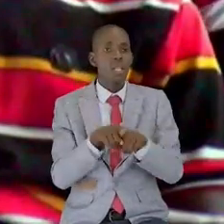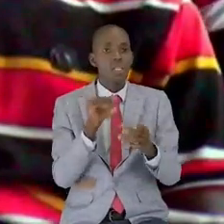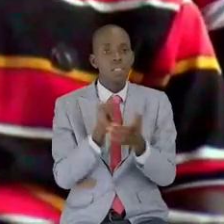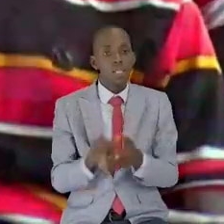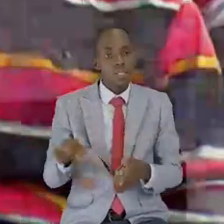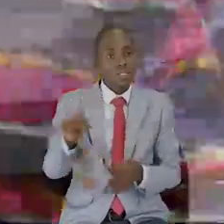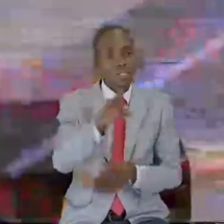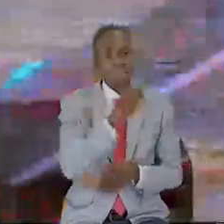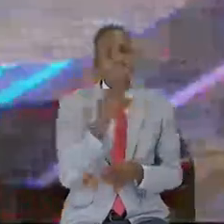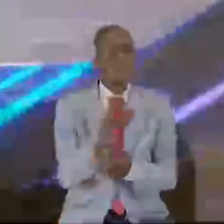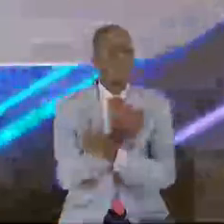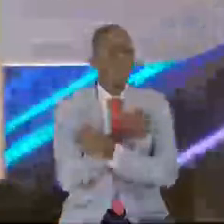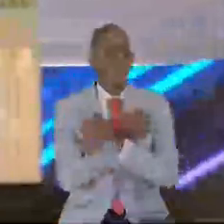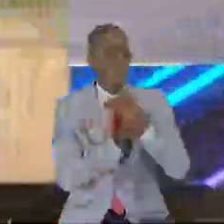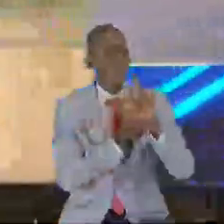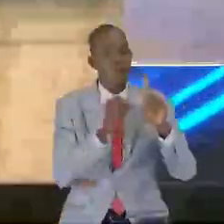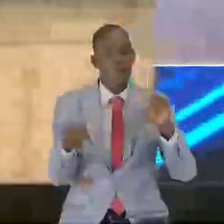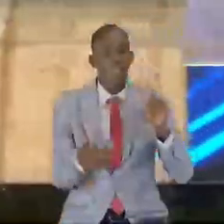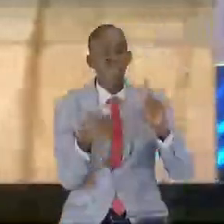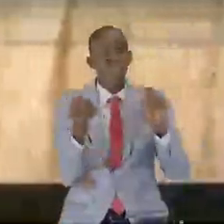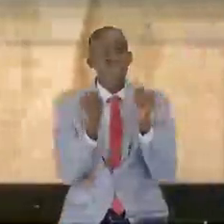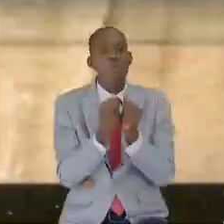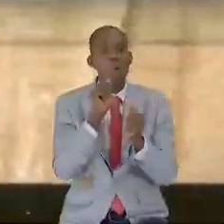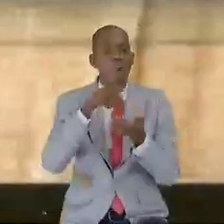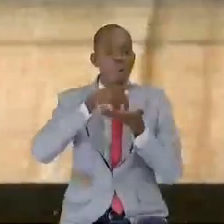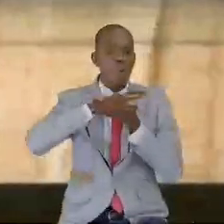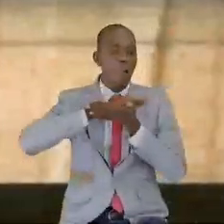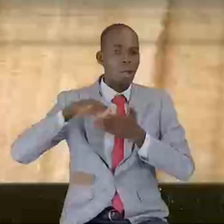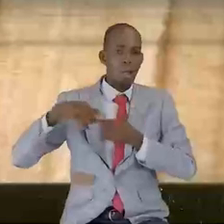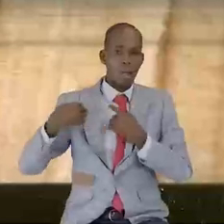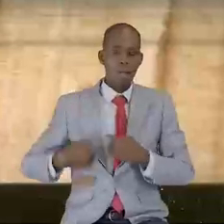Aimez-vous ardemment les uns les autres de tout votre cœur.